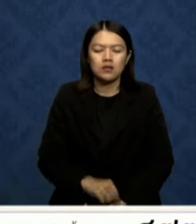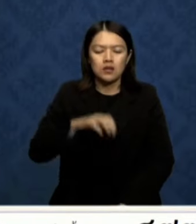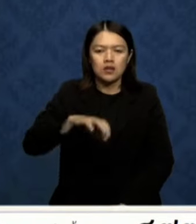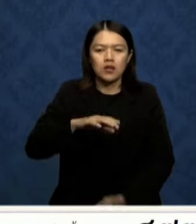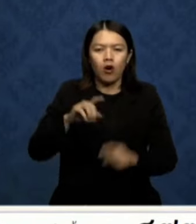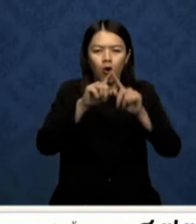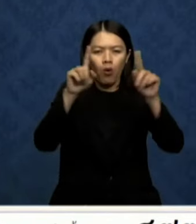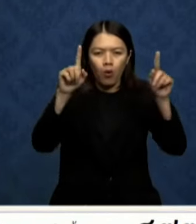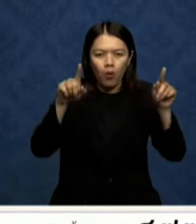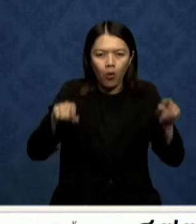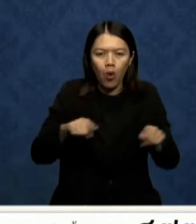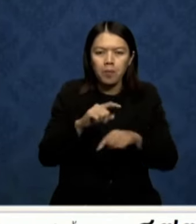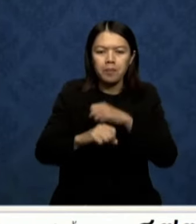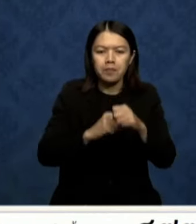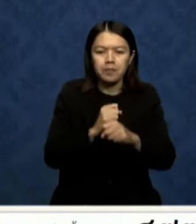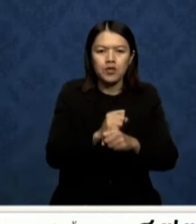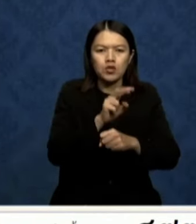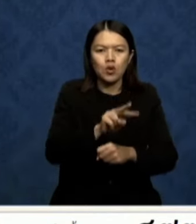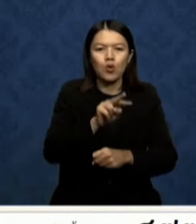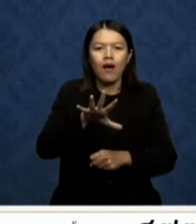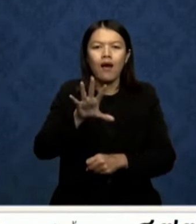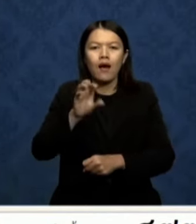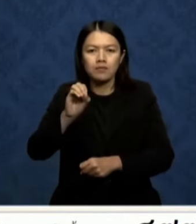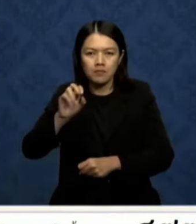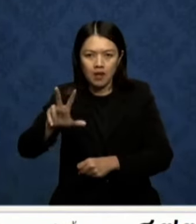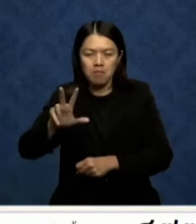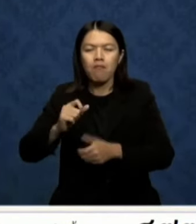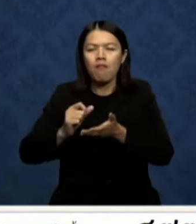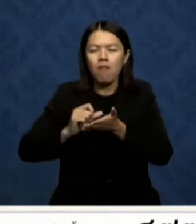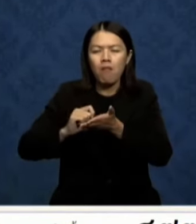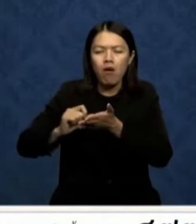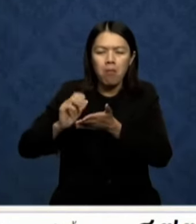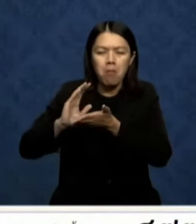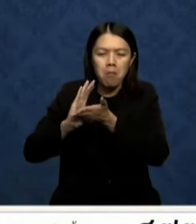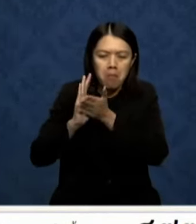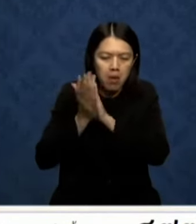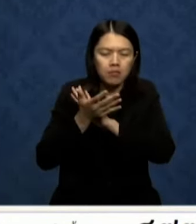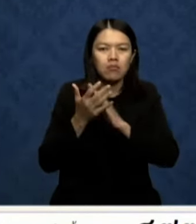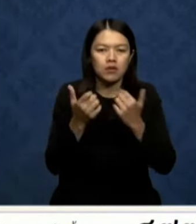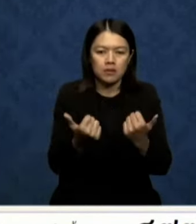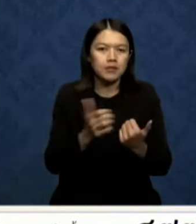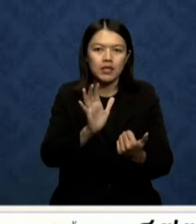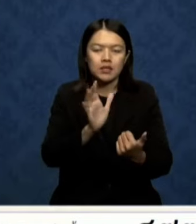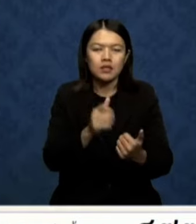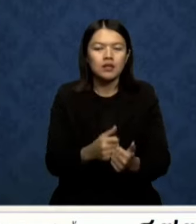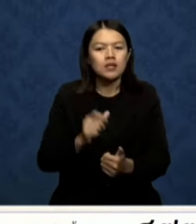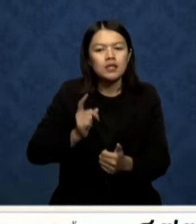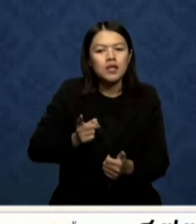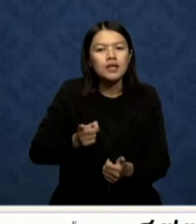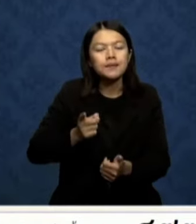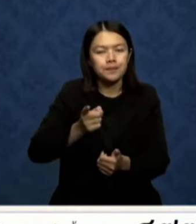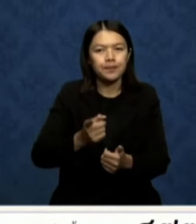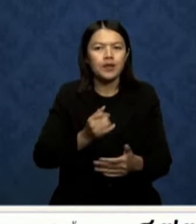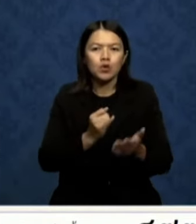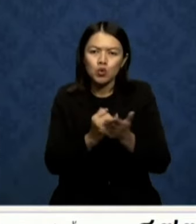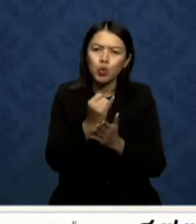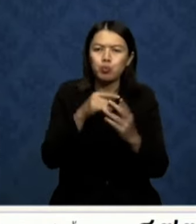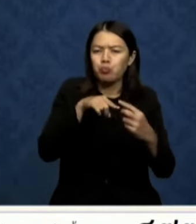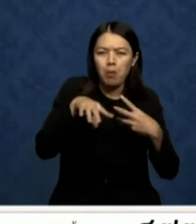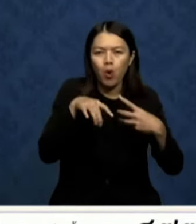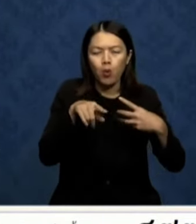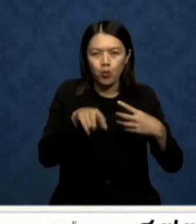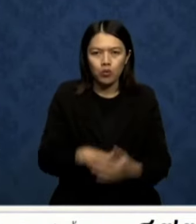การนี้มาตั้งแต่ปี2553ไม่ได้มีการเปลี่ยนแปลงมาจนถึงปัจจุบันหากท่านคิดว่าไม่มีความถูกต้องหรือไม่มีความเหมาะส